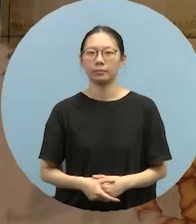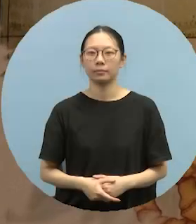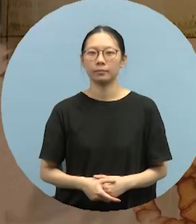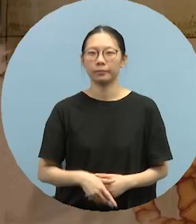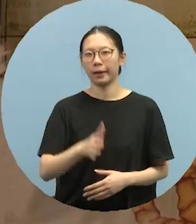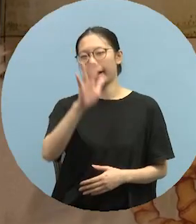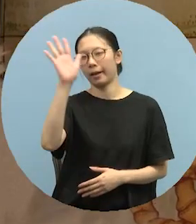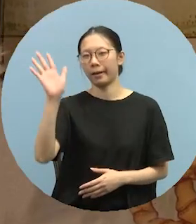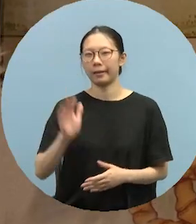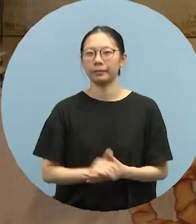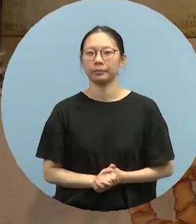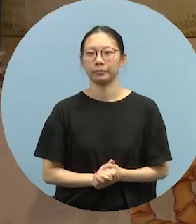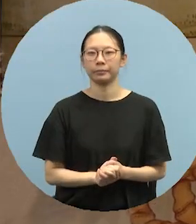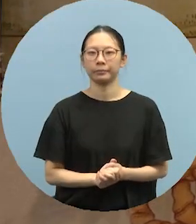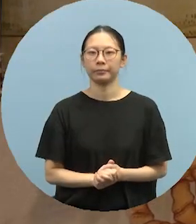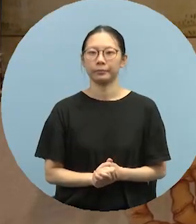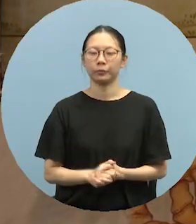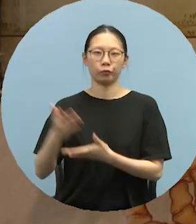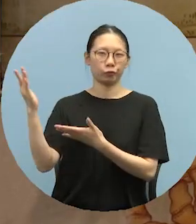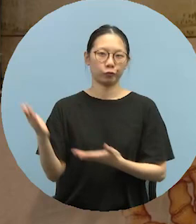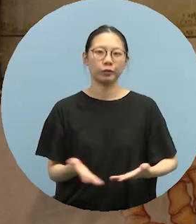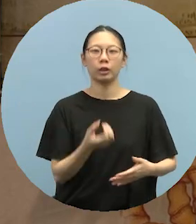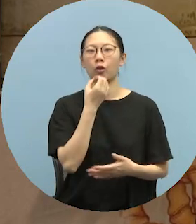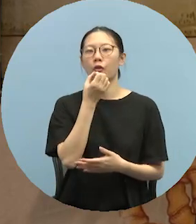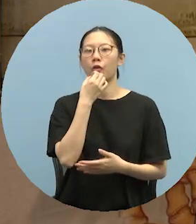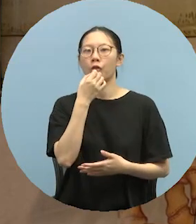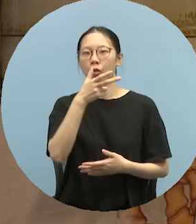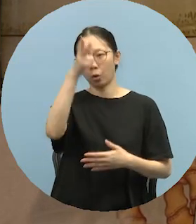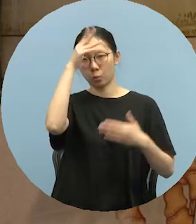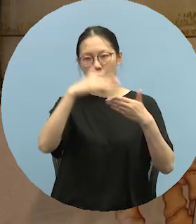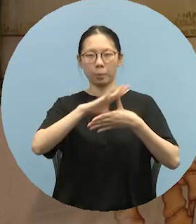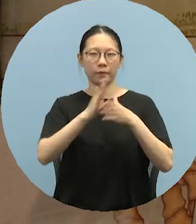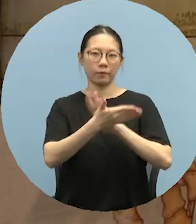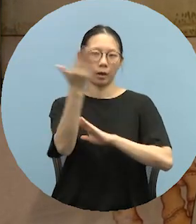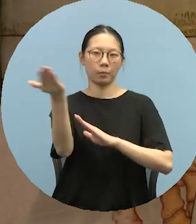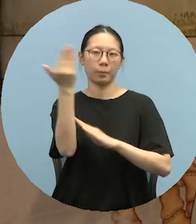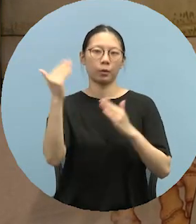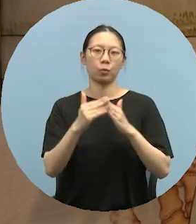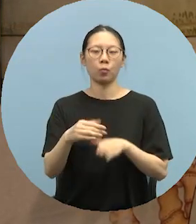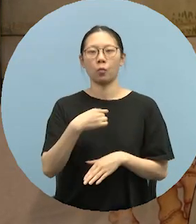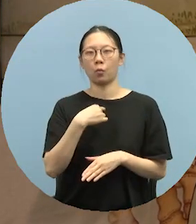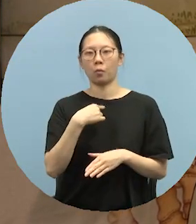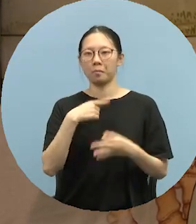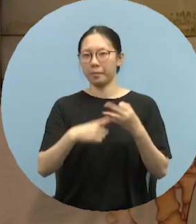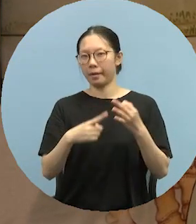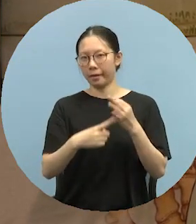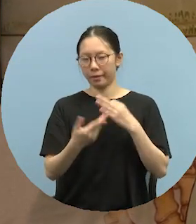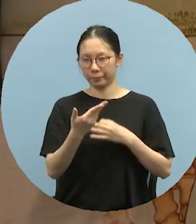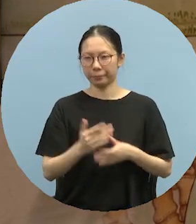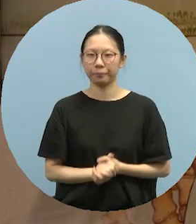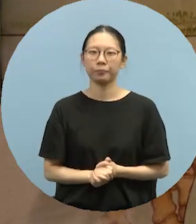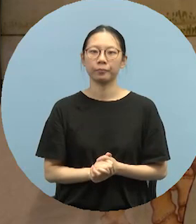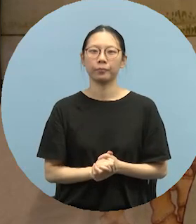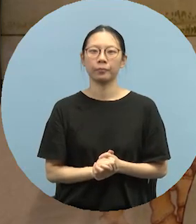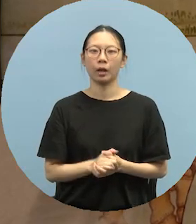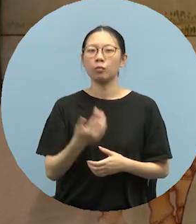嗨，大家好，欢迎来到香港故宫文化博物馆。朕是爱新觉罗弘历，